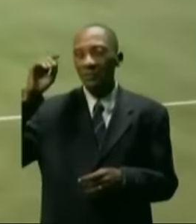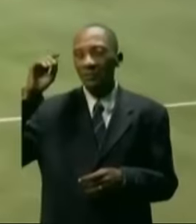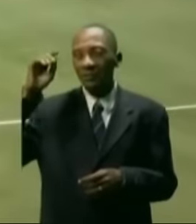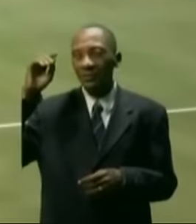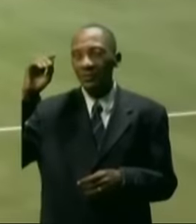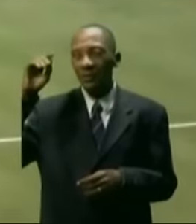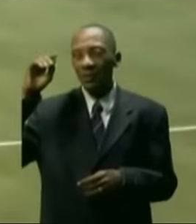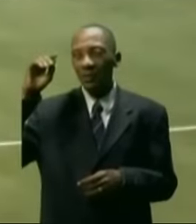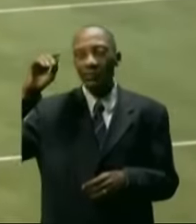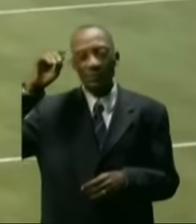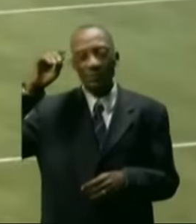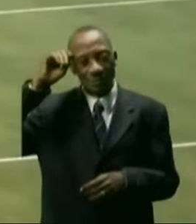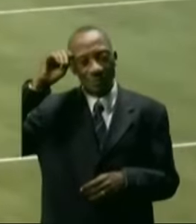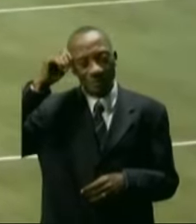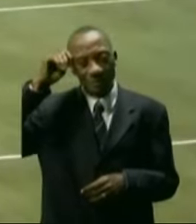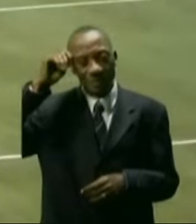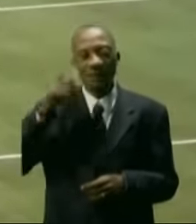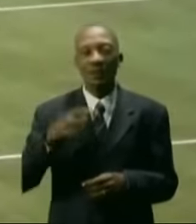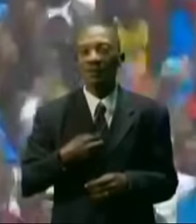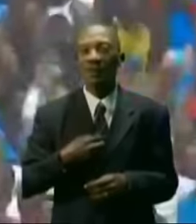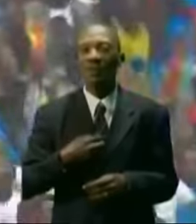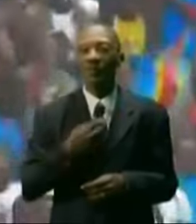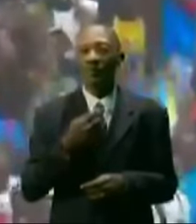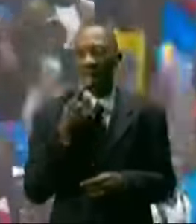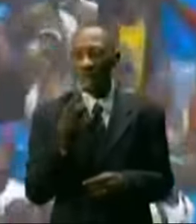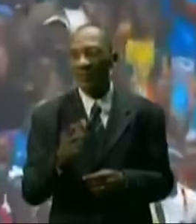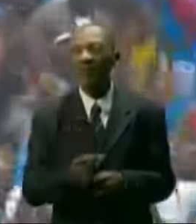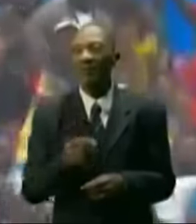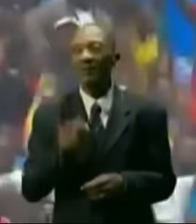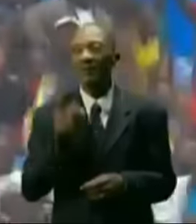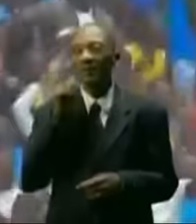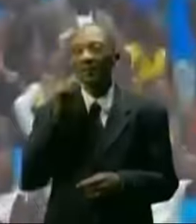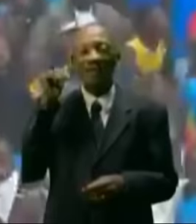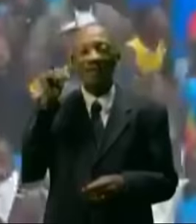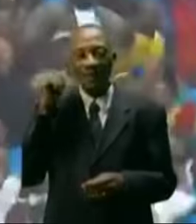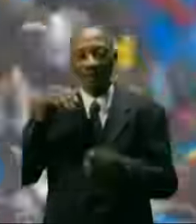Et c'est le premier but. C'est le but. Il y a...